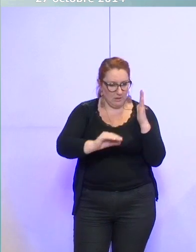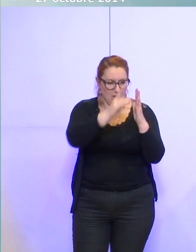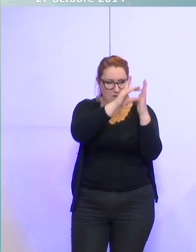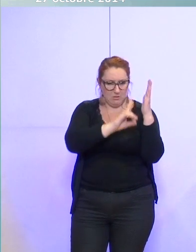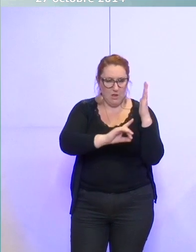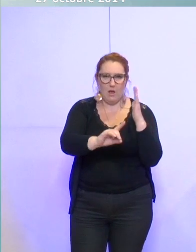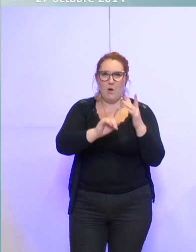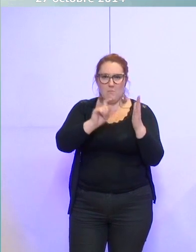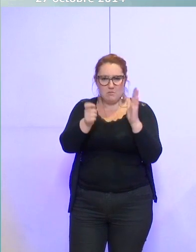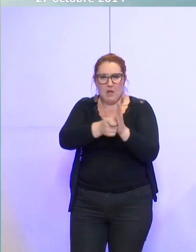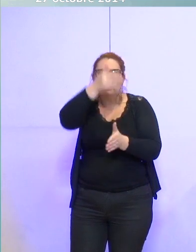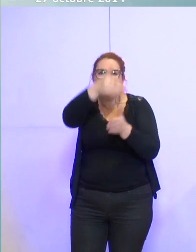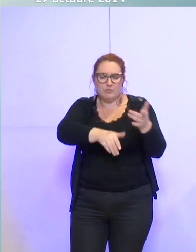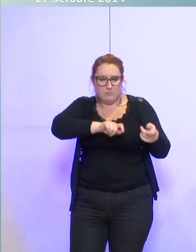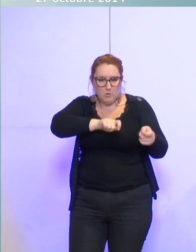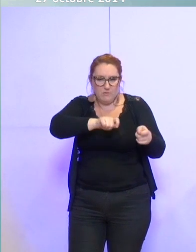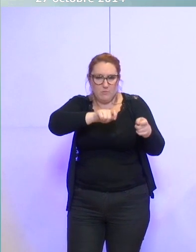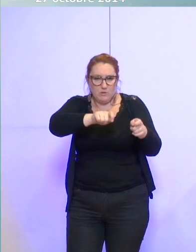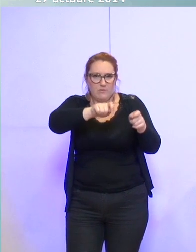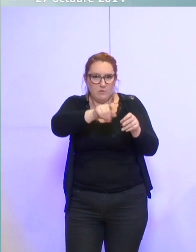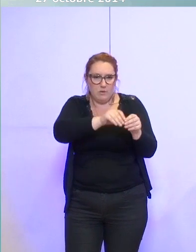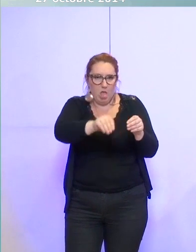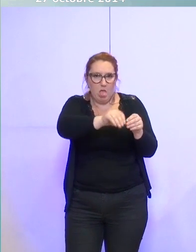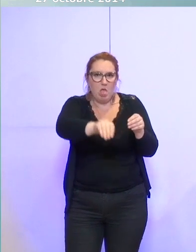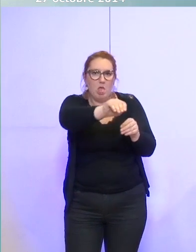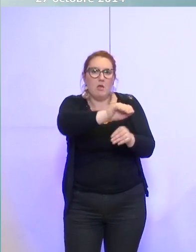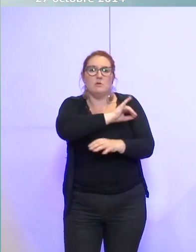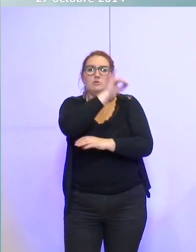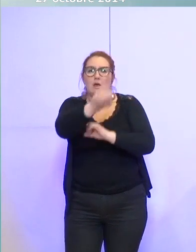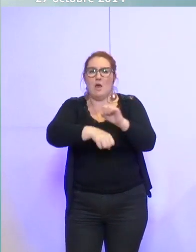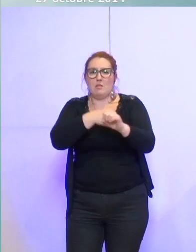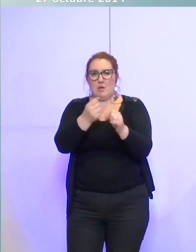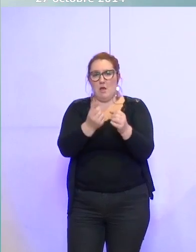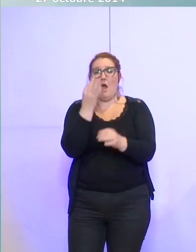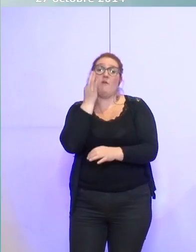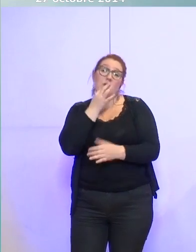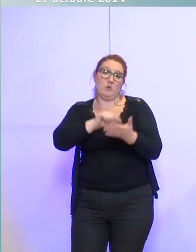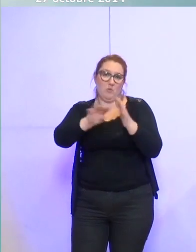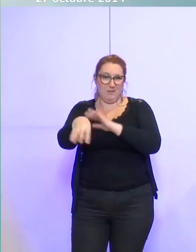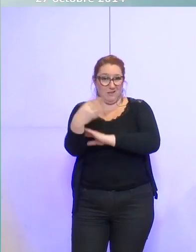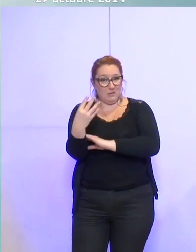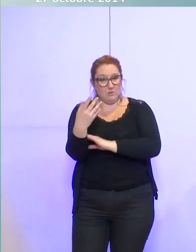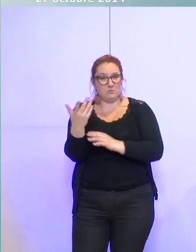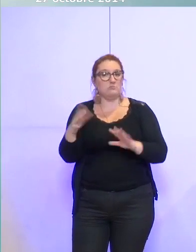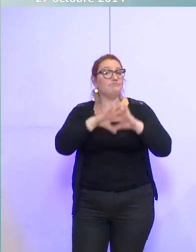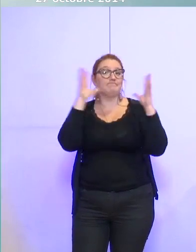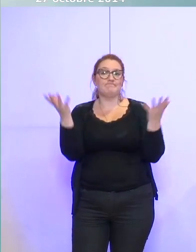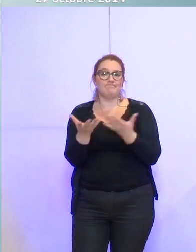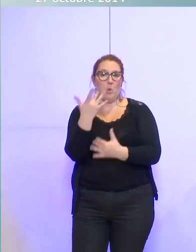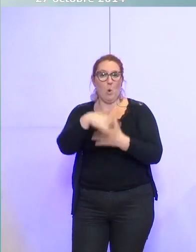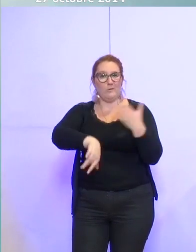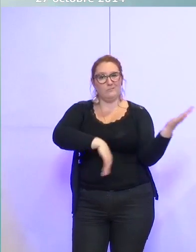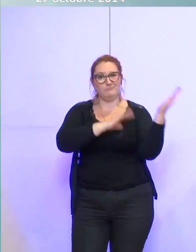fin de démantèlement, ceci jusqu'en avril 2014. Donc ce sont 4 ans de retard pour finir le